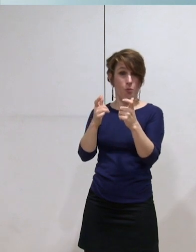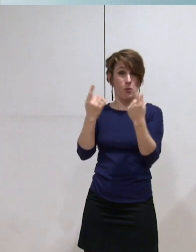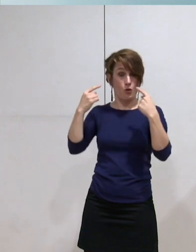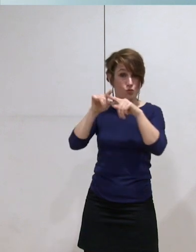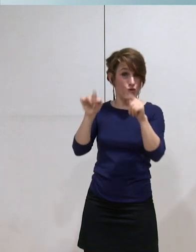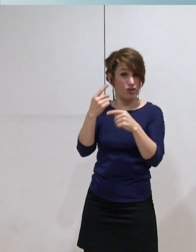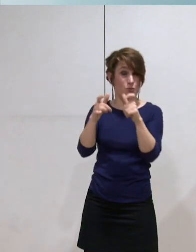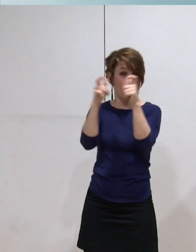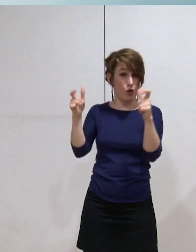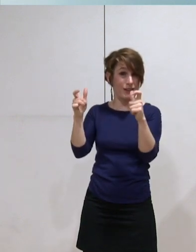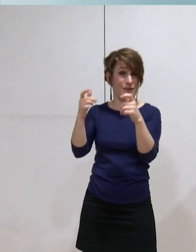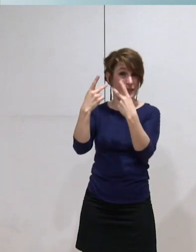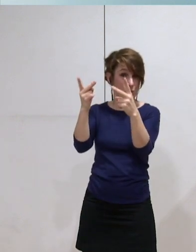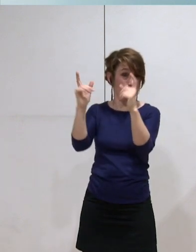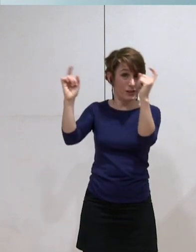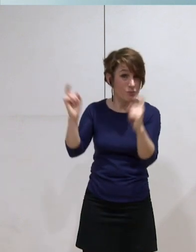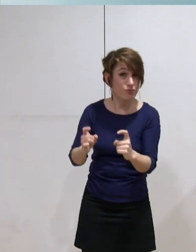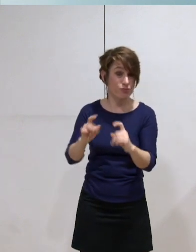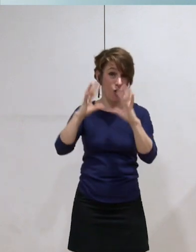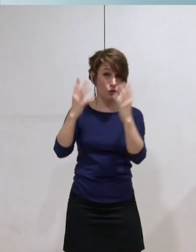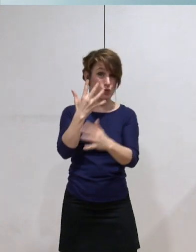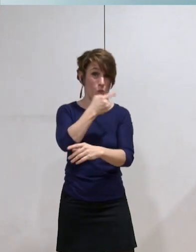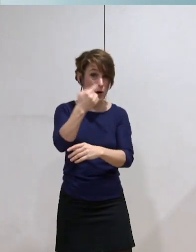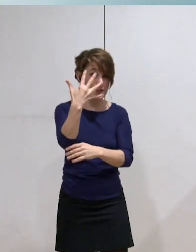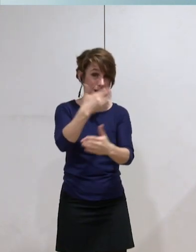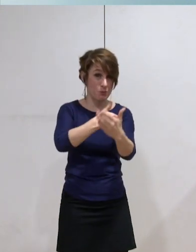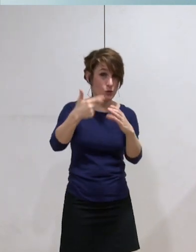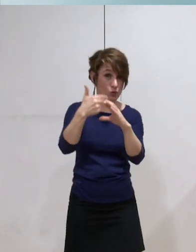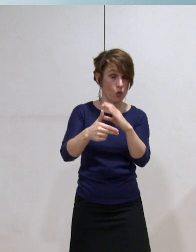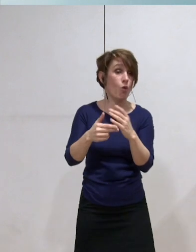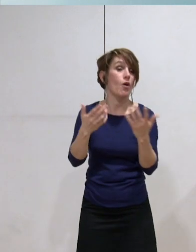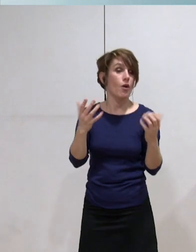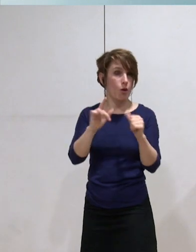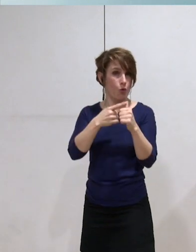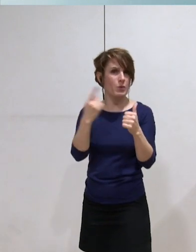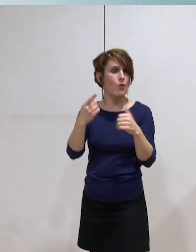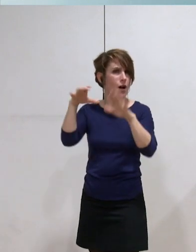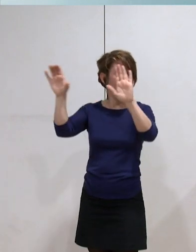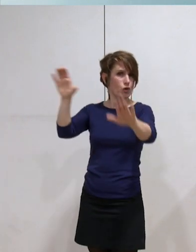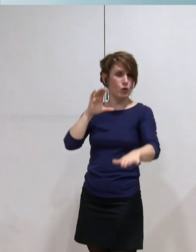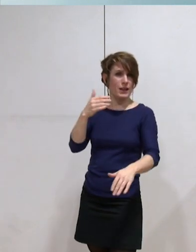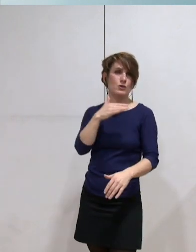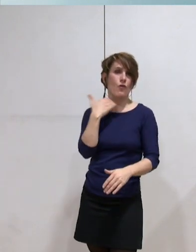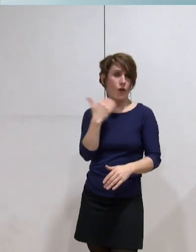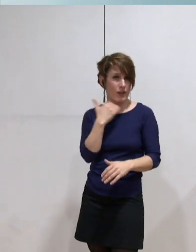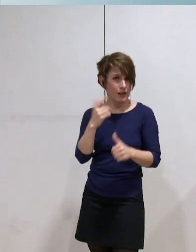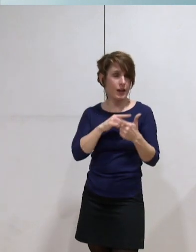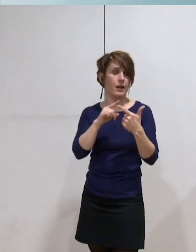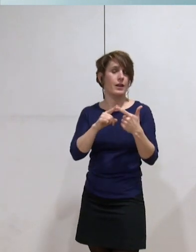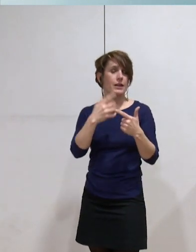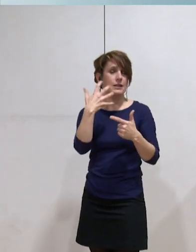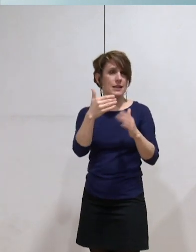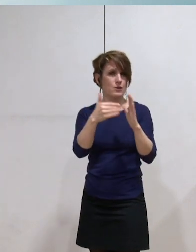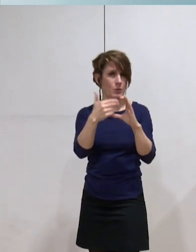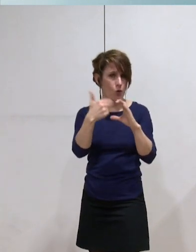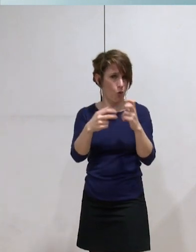d'euros 5,6 au titre de la baisse de la dotation for forfaitaire et 500000 € au titre